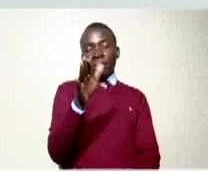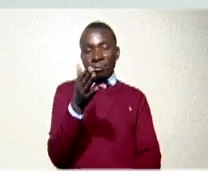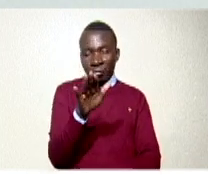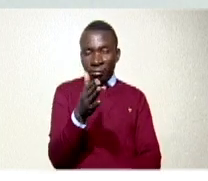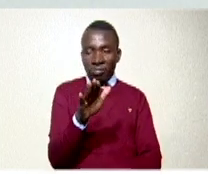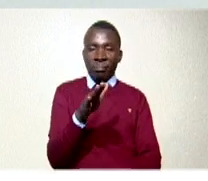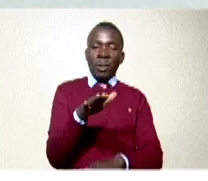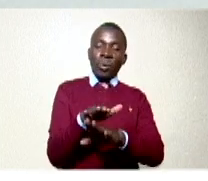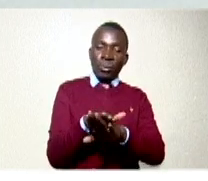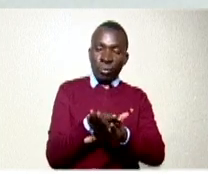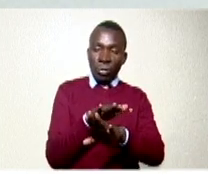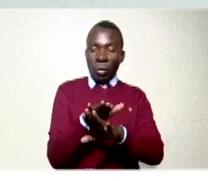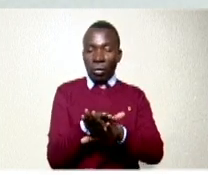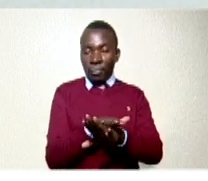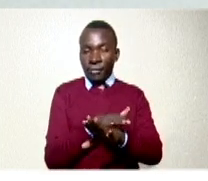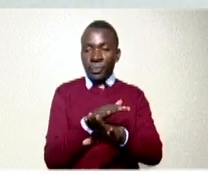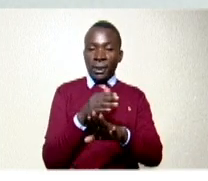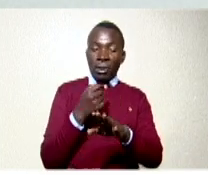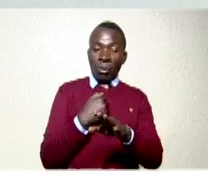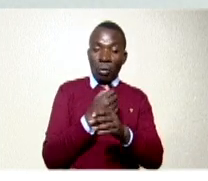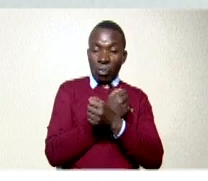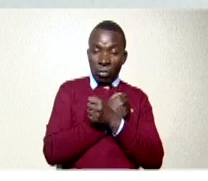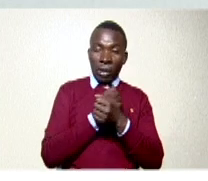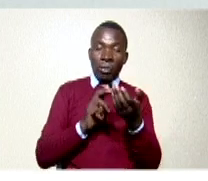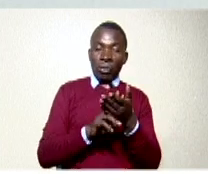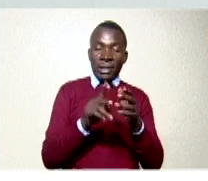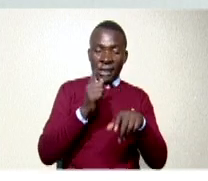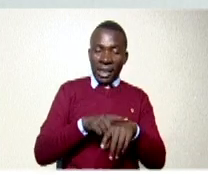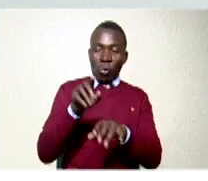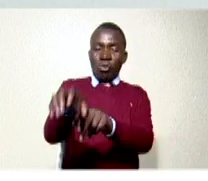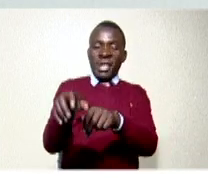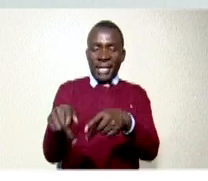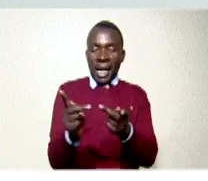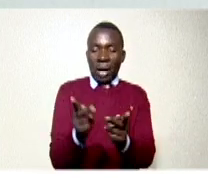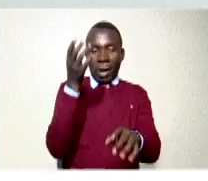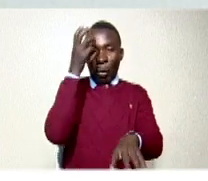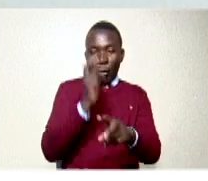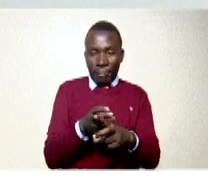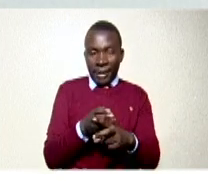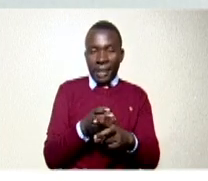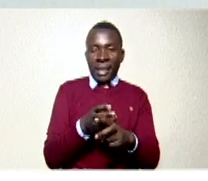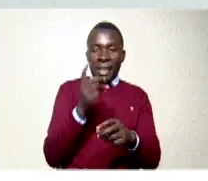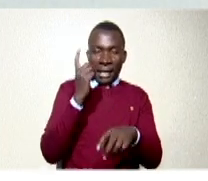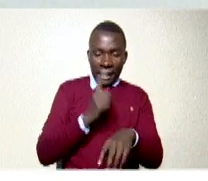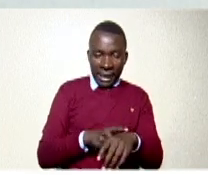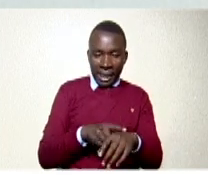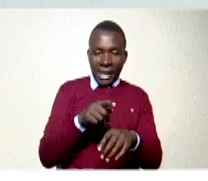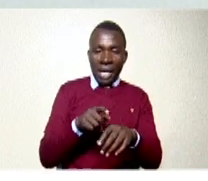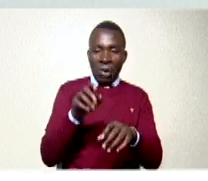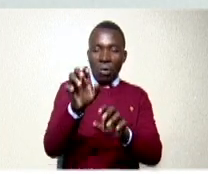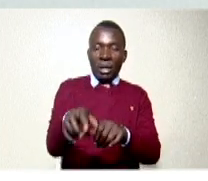bigenda buhoro. Ni nko kuba nkunda kubikoresha biri muhinga umushyitsi, iyo weza bwa mbere weza cyane, iyo wahinze